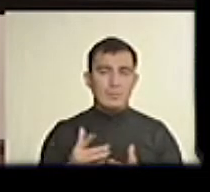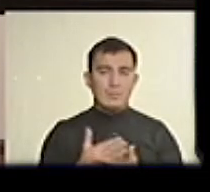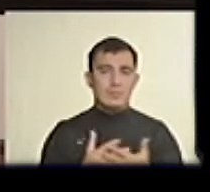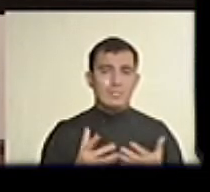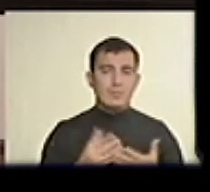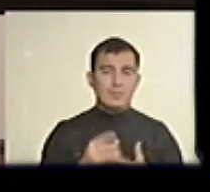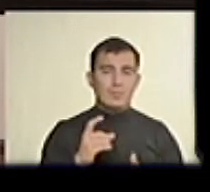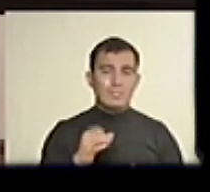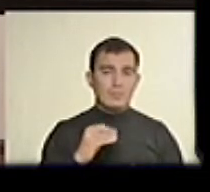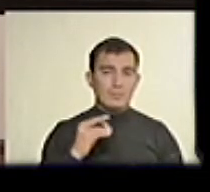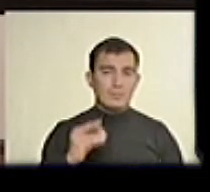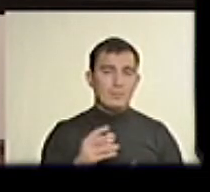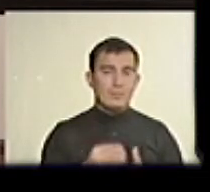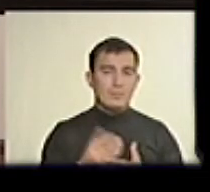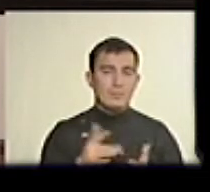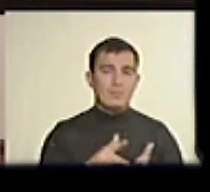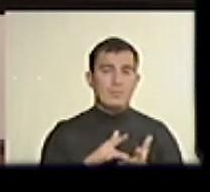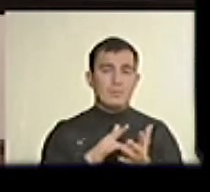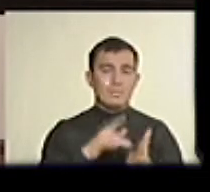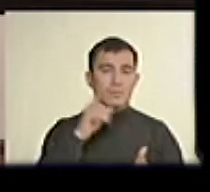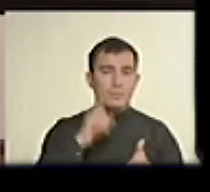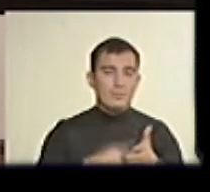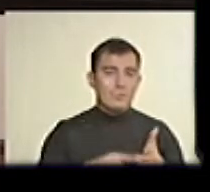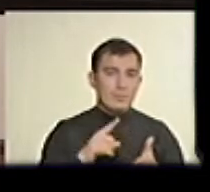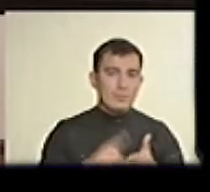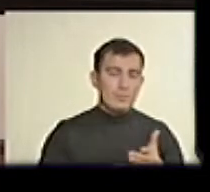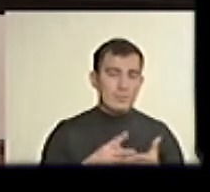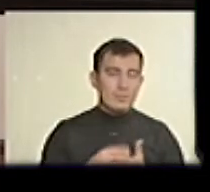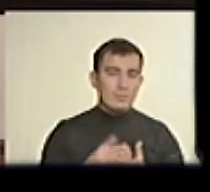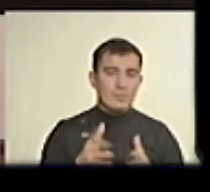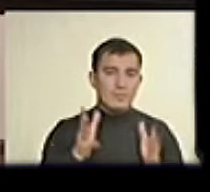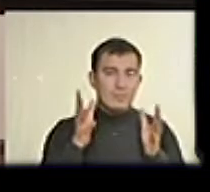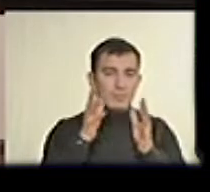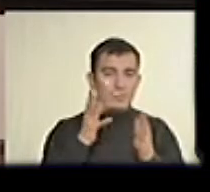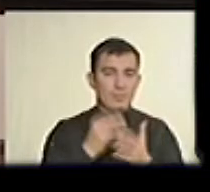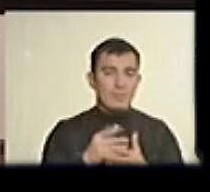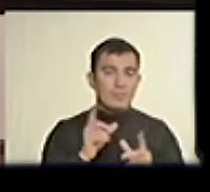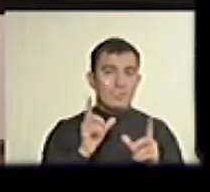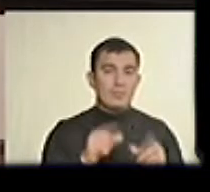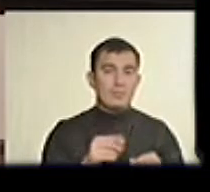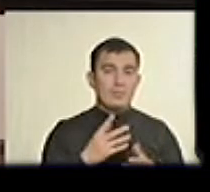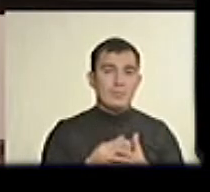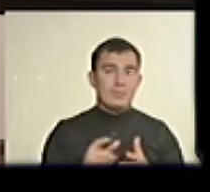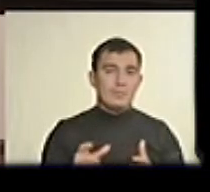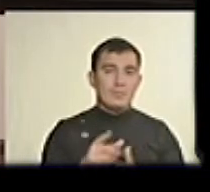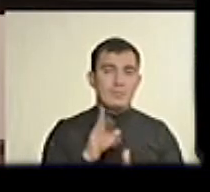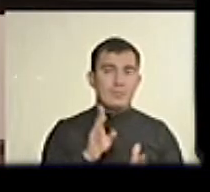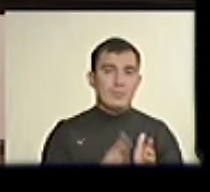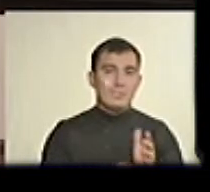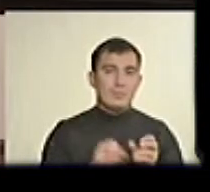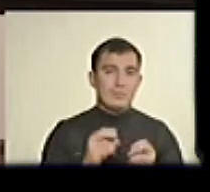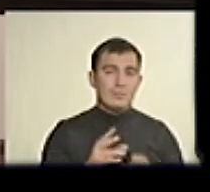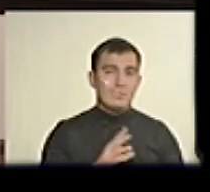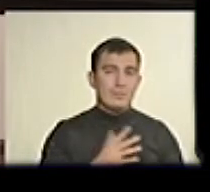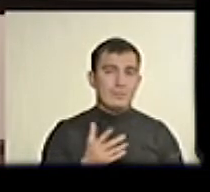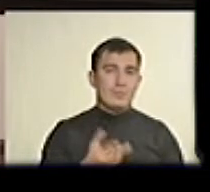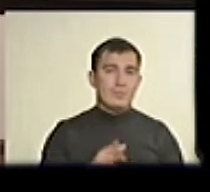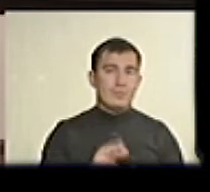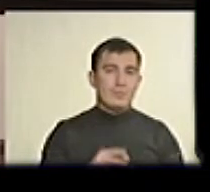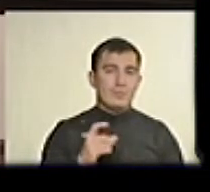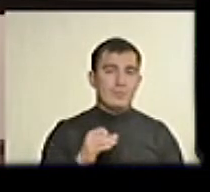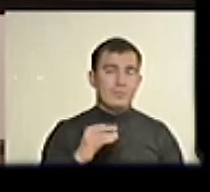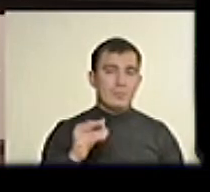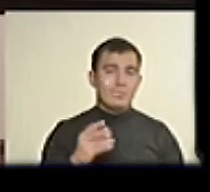haj safariga bormoqchi bo'lgan musulmonlarni yo'llarini bexatar qilish maqsadida Astraxan orqali haj